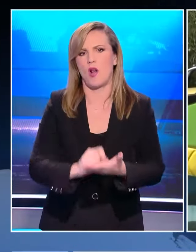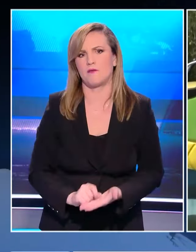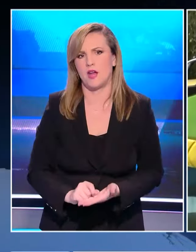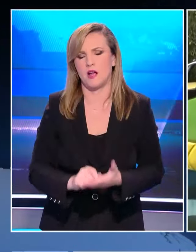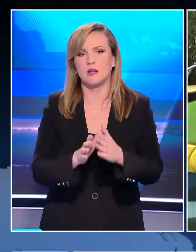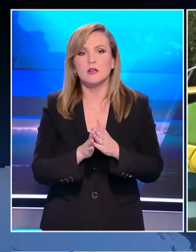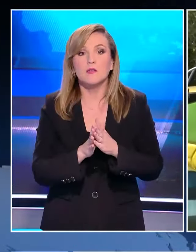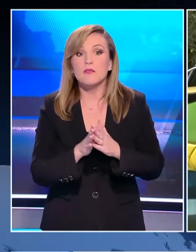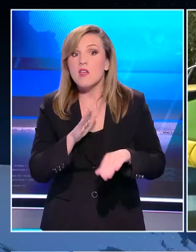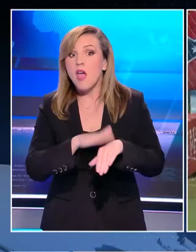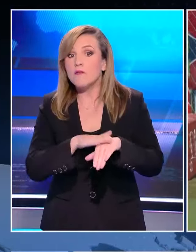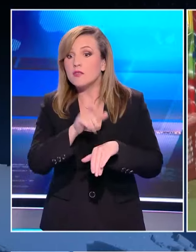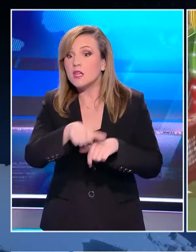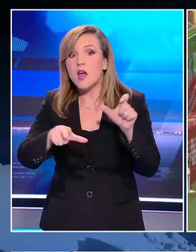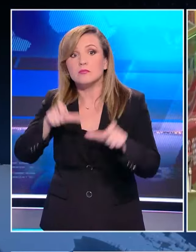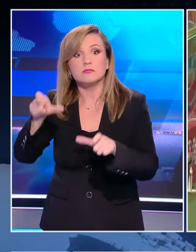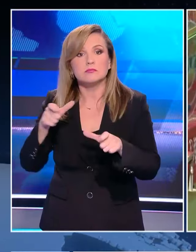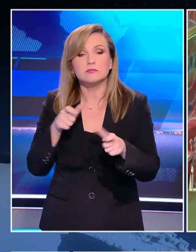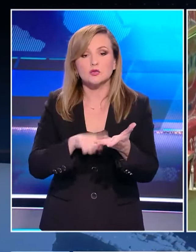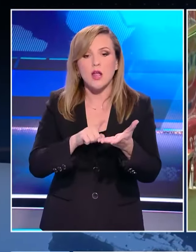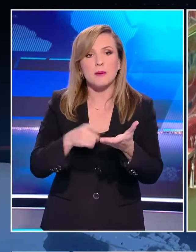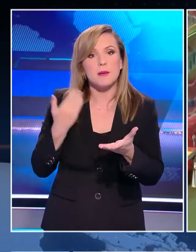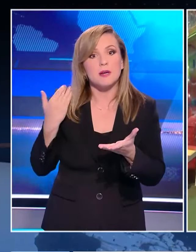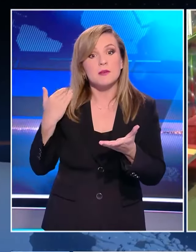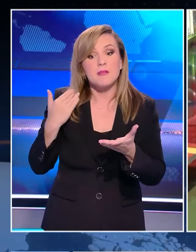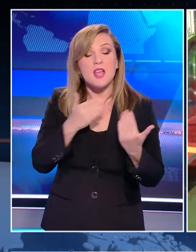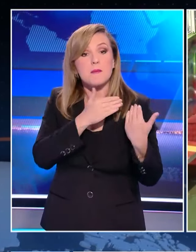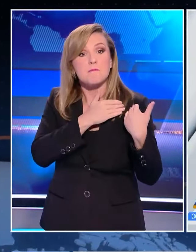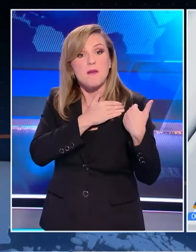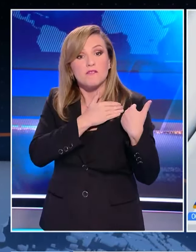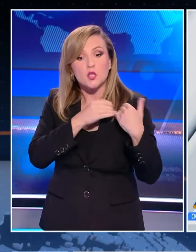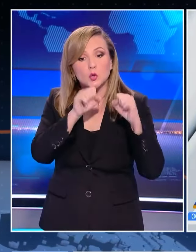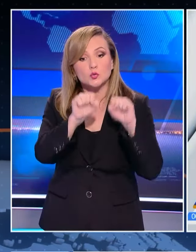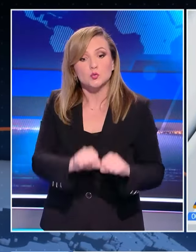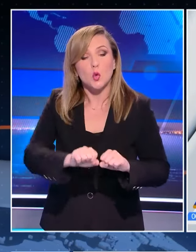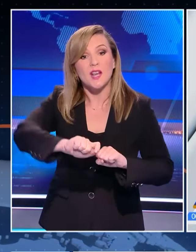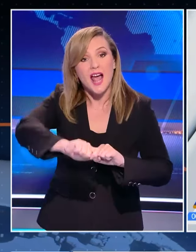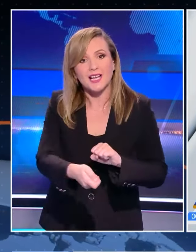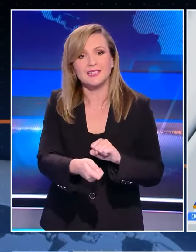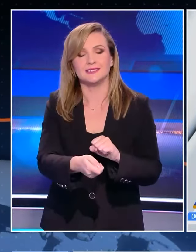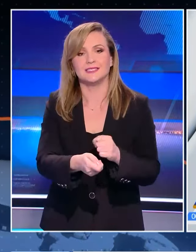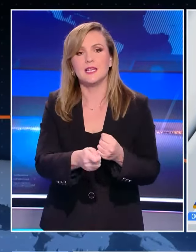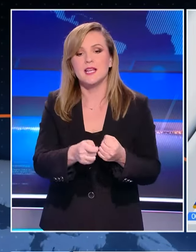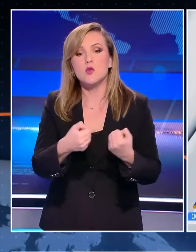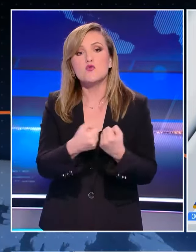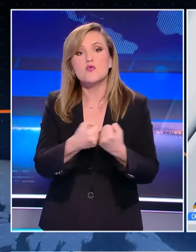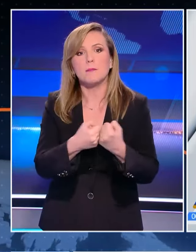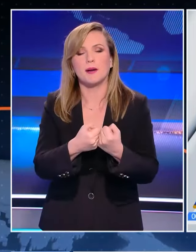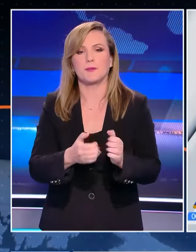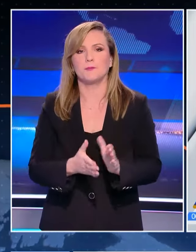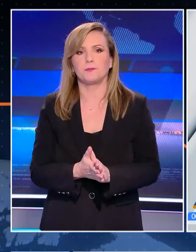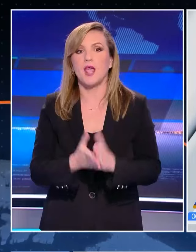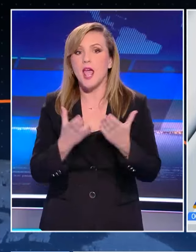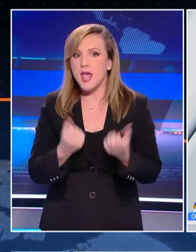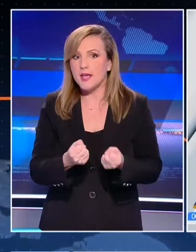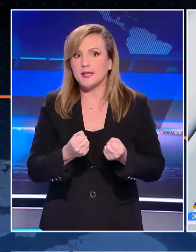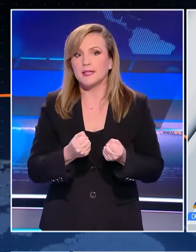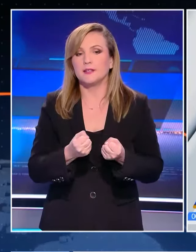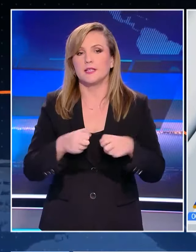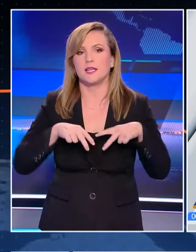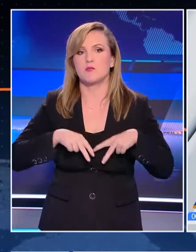τραγωδίας αναζητούνται οι ευθύνες για το ποιος έπρεπε να έχει βάλει λουκέτο στο χώρο. Για τα Λούνα Πάρκ τώρα μιλάω. Βάσει της Kia